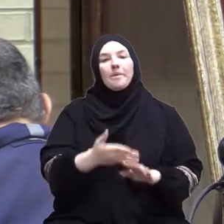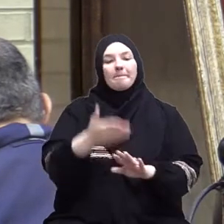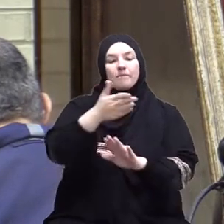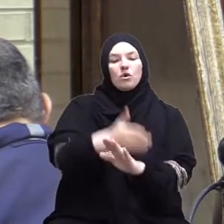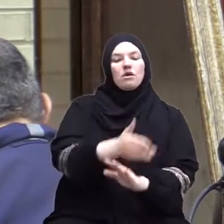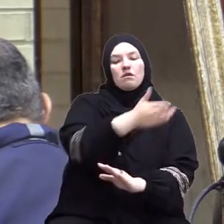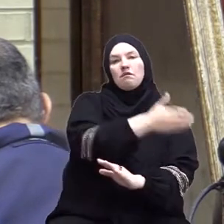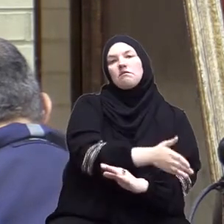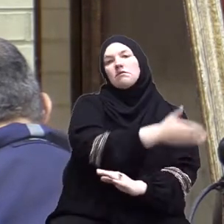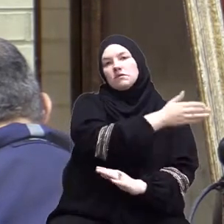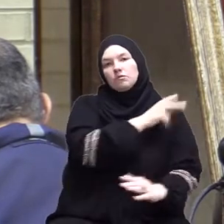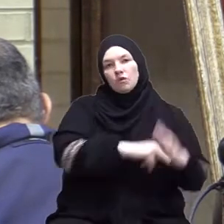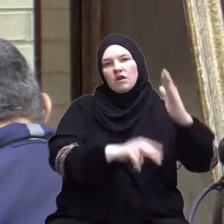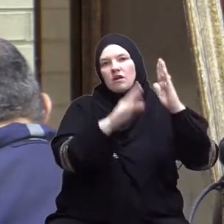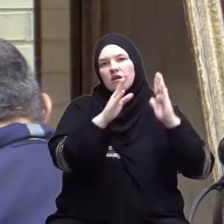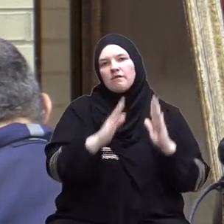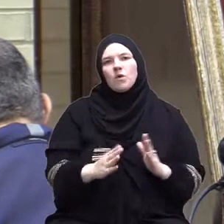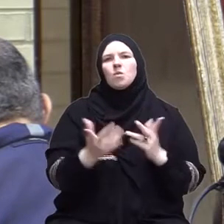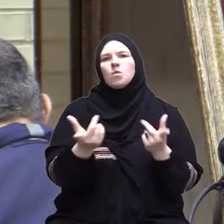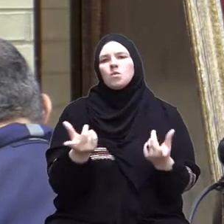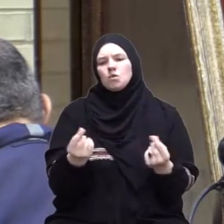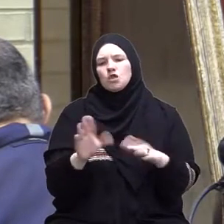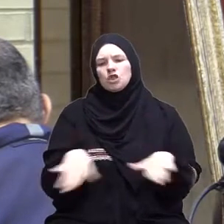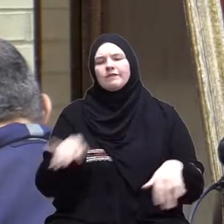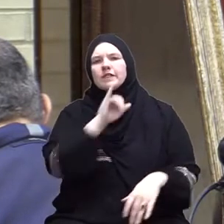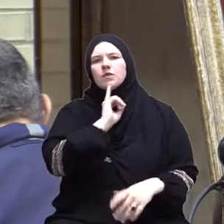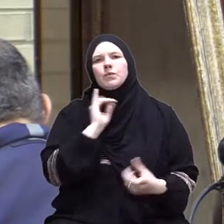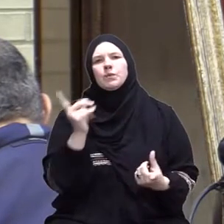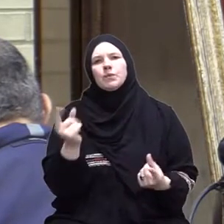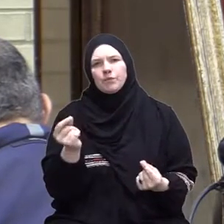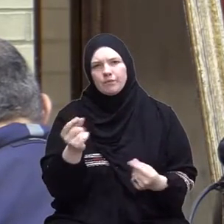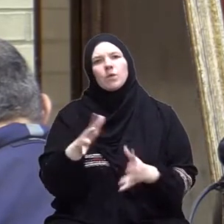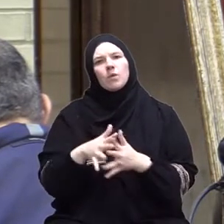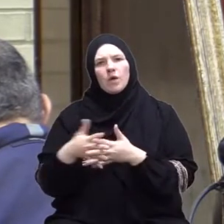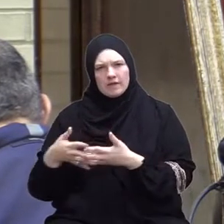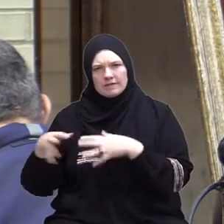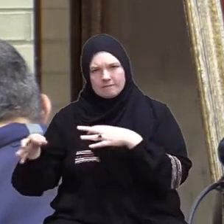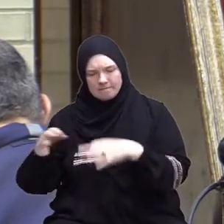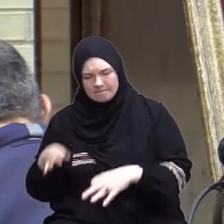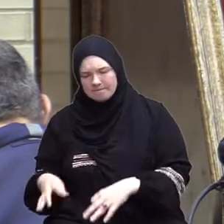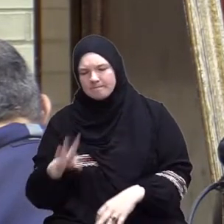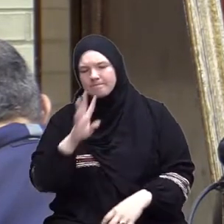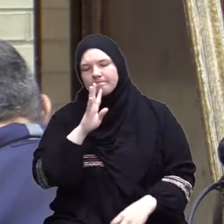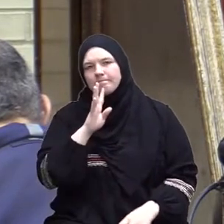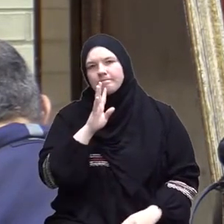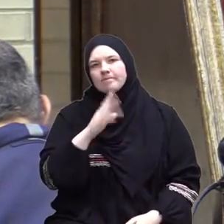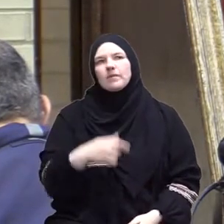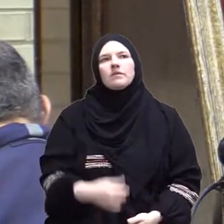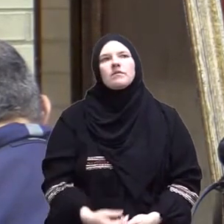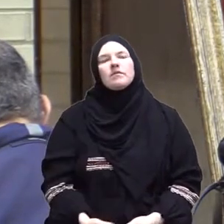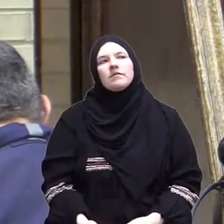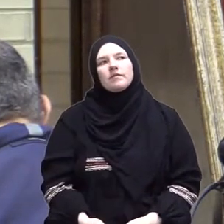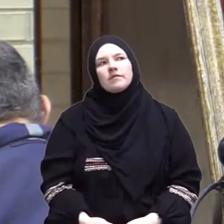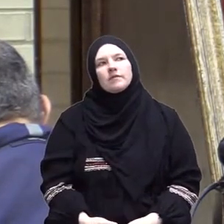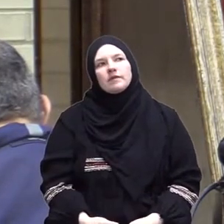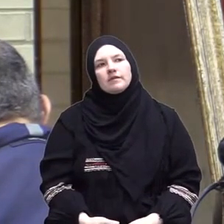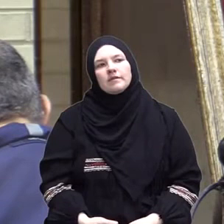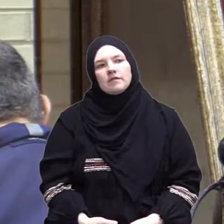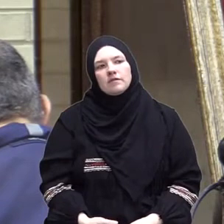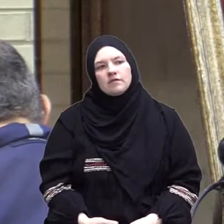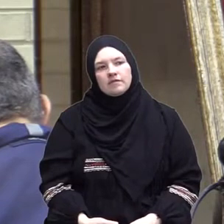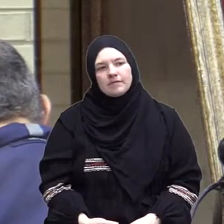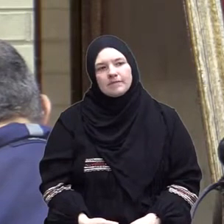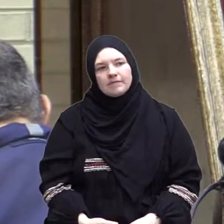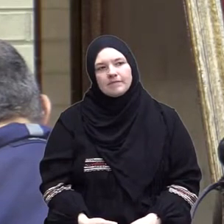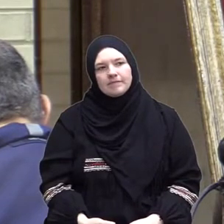prophets. What was their response? The Quran summarizes it. أَفَكُلَّمَا جَاءَكُمْ رَسُولٌ بِمَا لَا